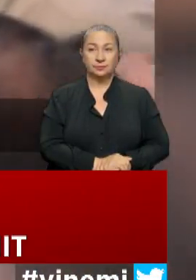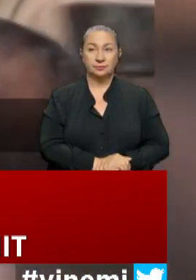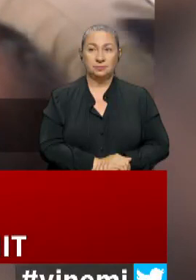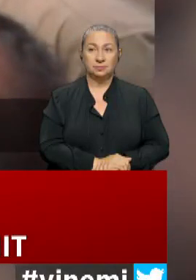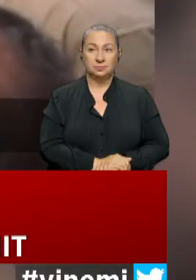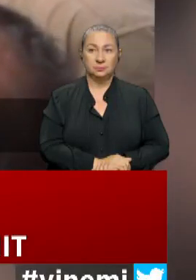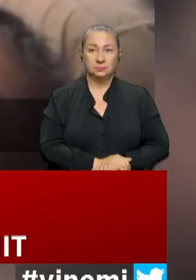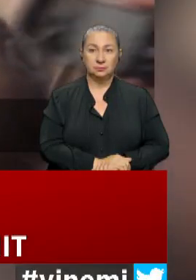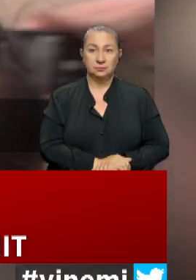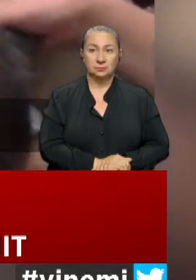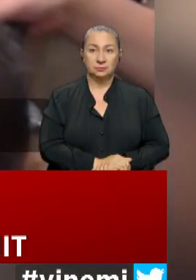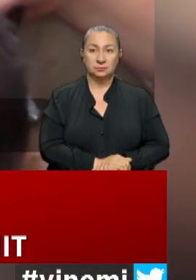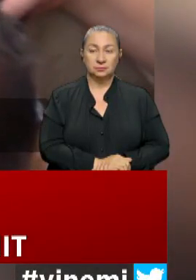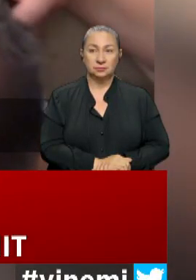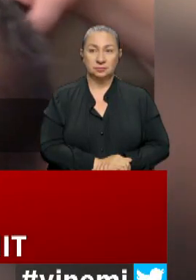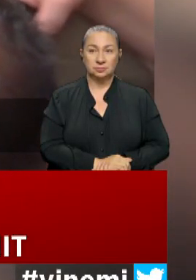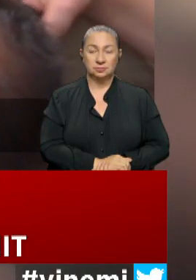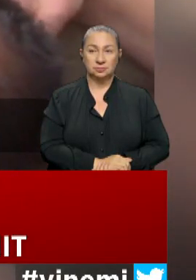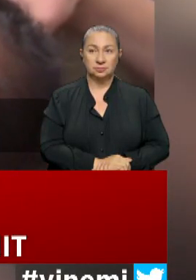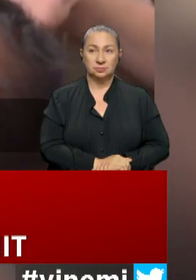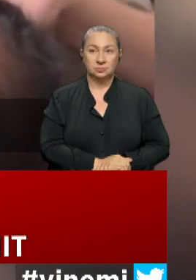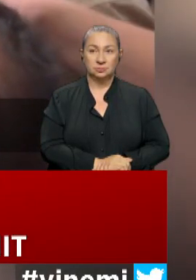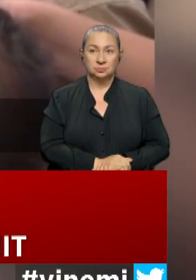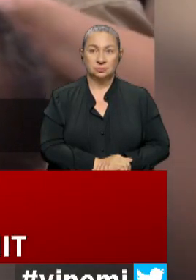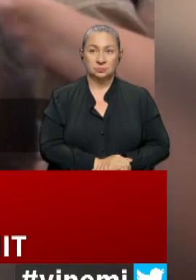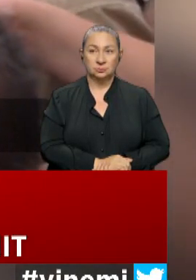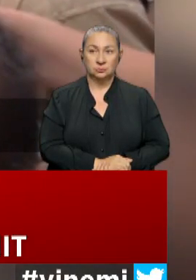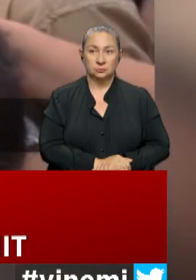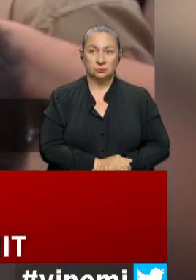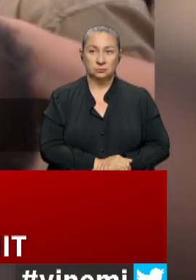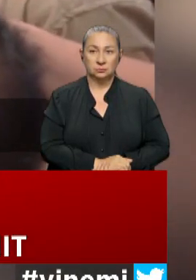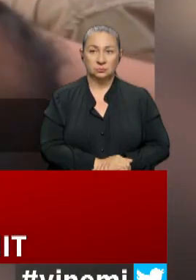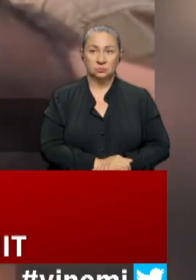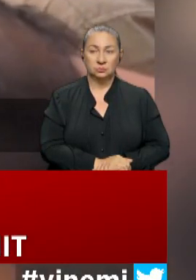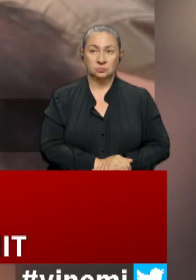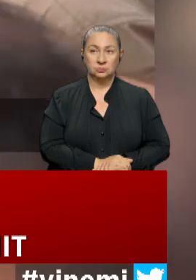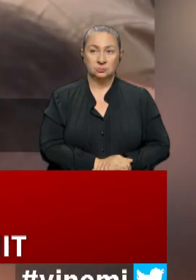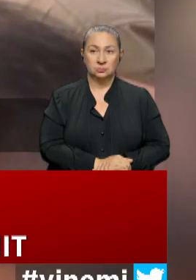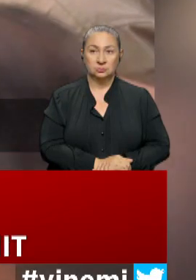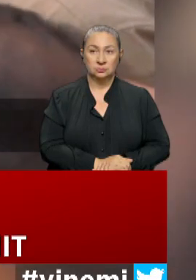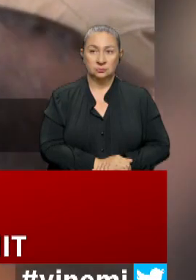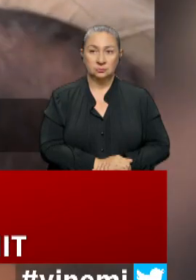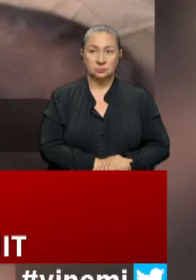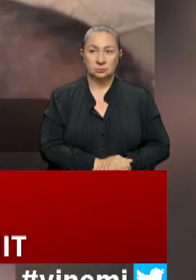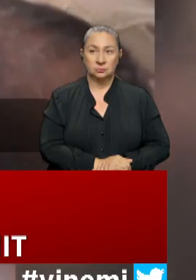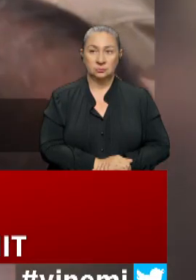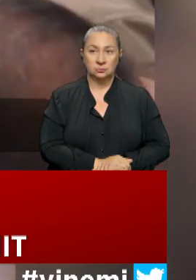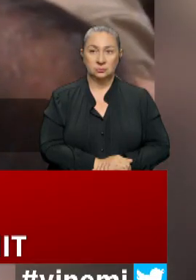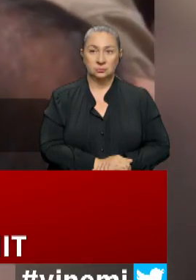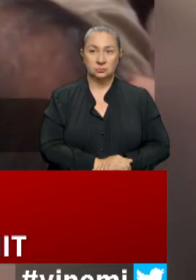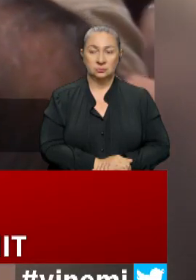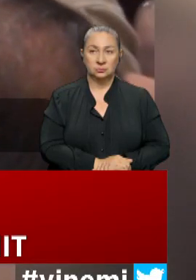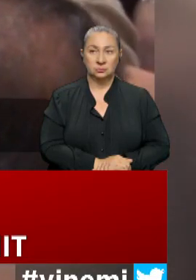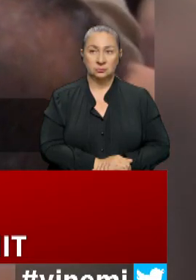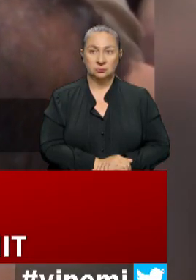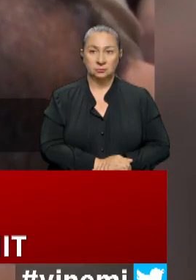Halk Partisi. 1. Evet. İyi Parti. Evet. 2. Saadet Partisi. 3. Demokrat Parti. 4. Deva Partisi.